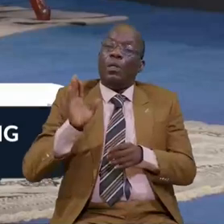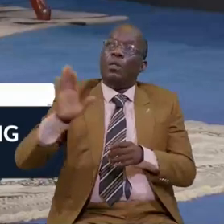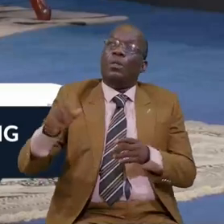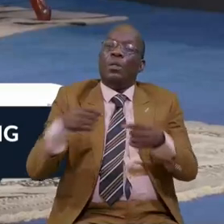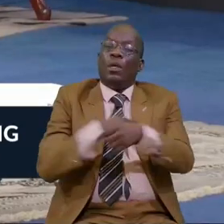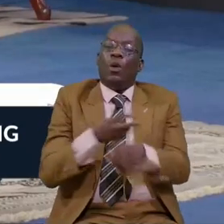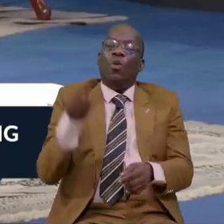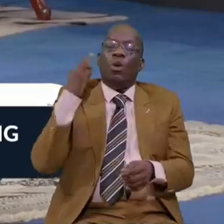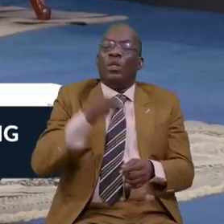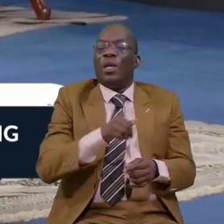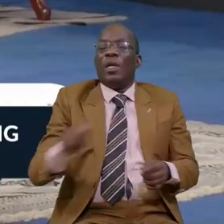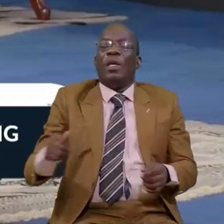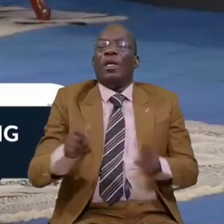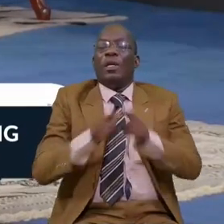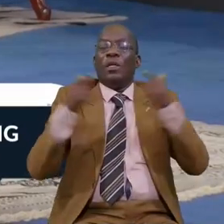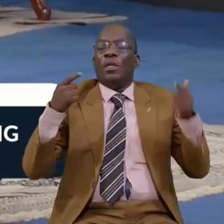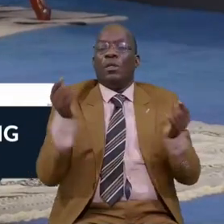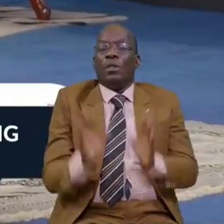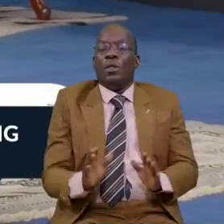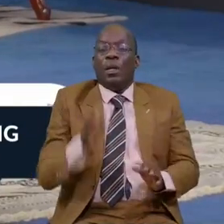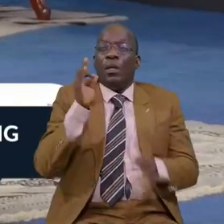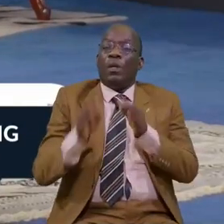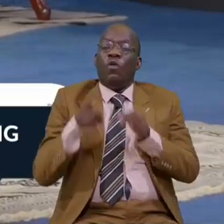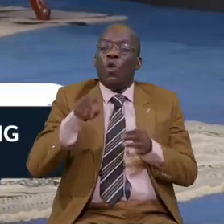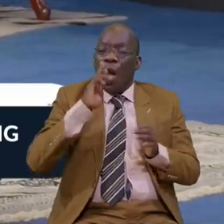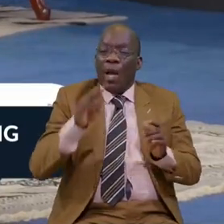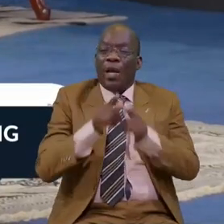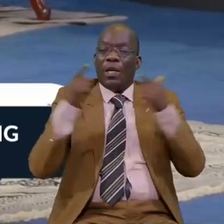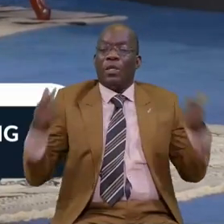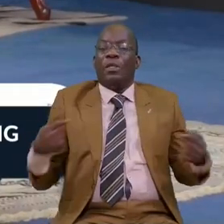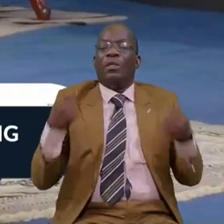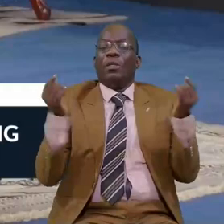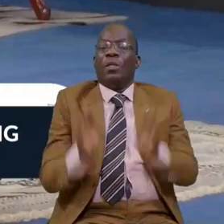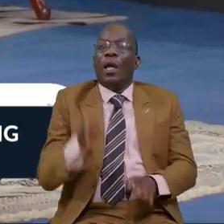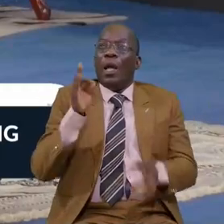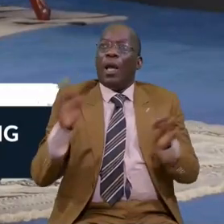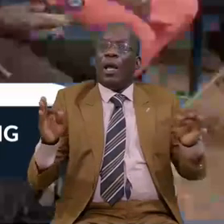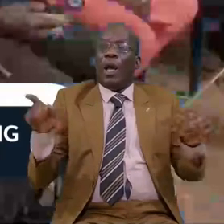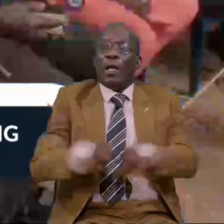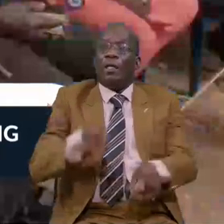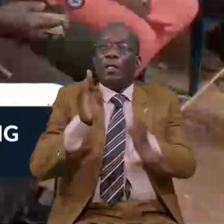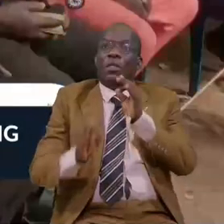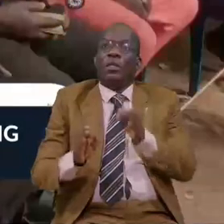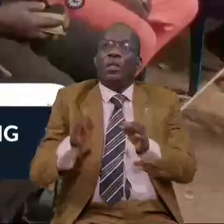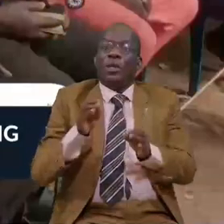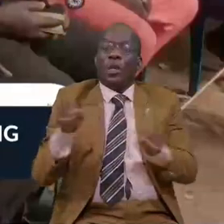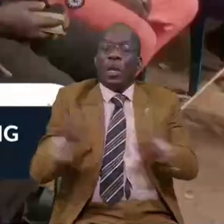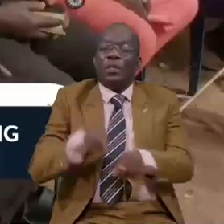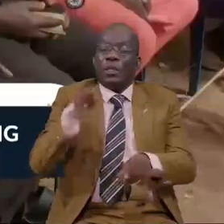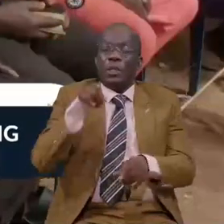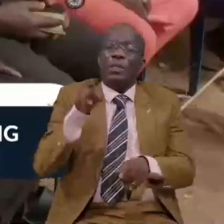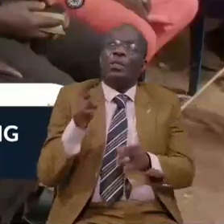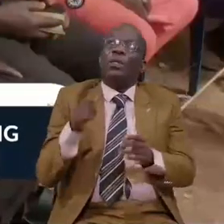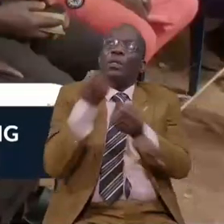Zachée, offrant le salut au plus vil des pécheurs. Zachée était le plus vil des pécheurs. Si tu es le plus vil des